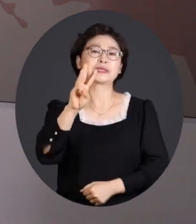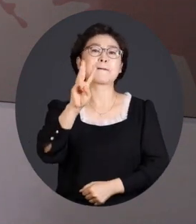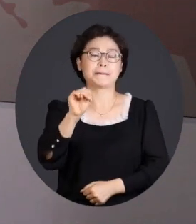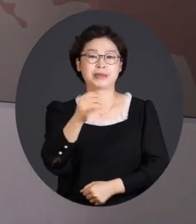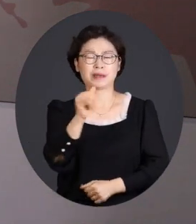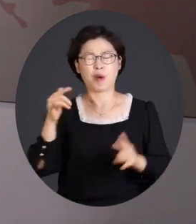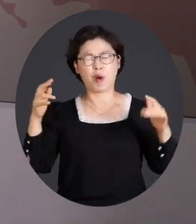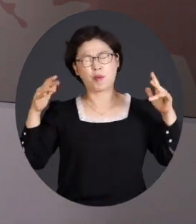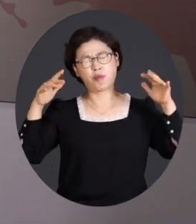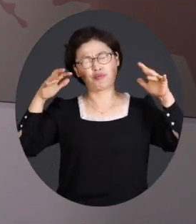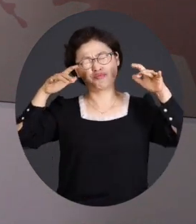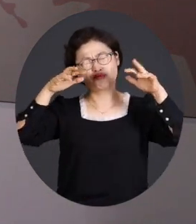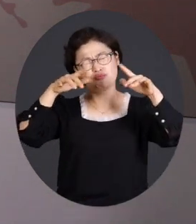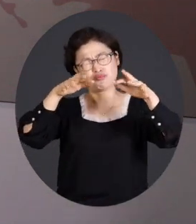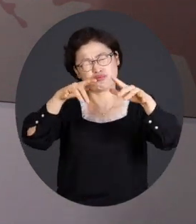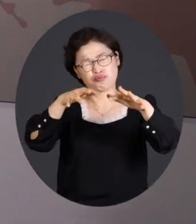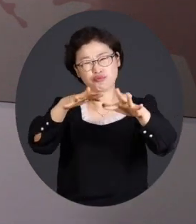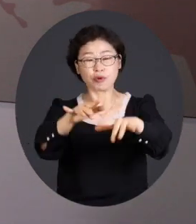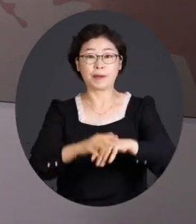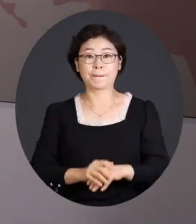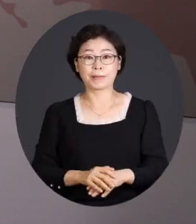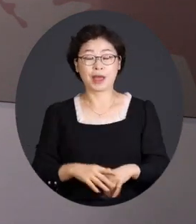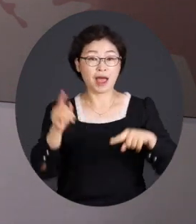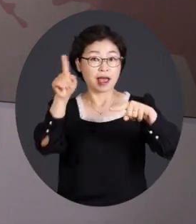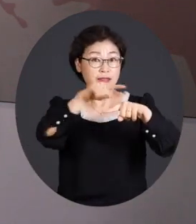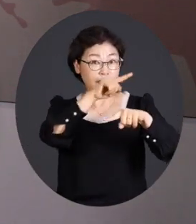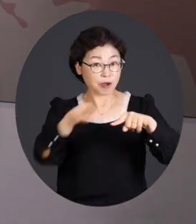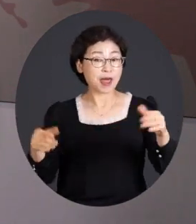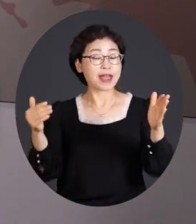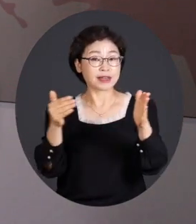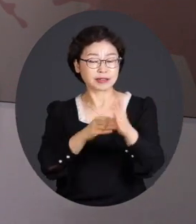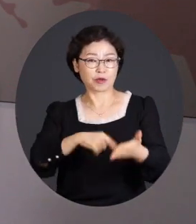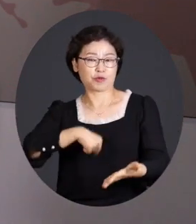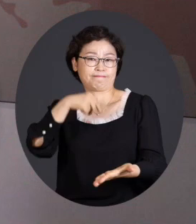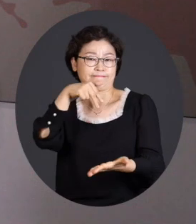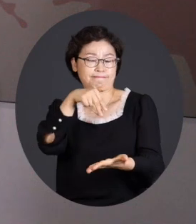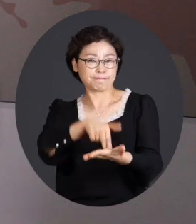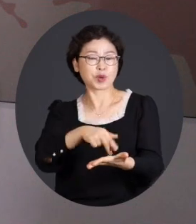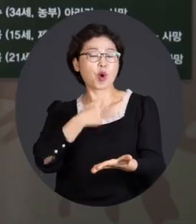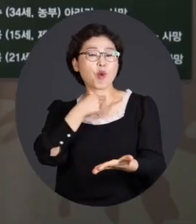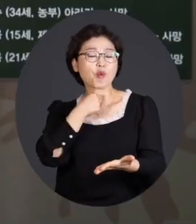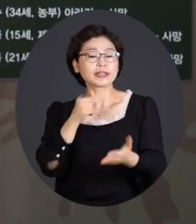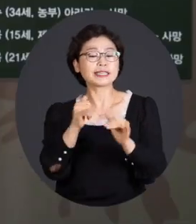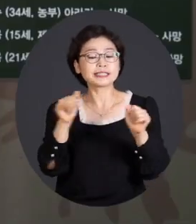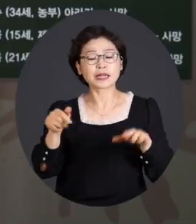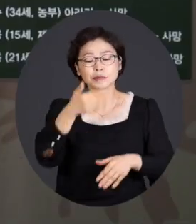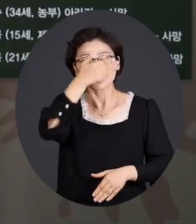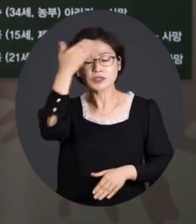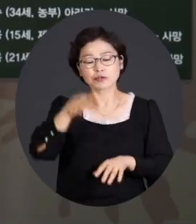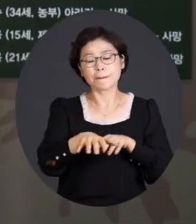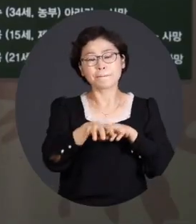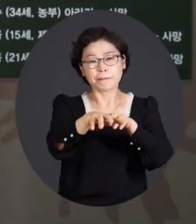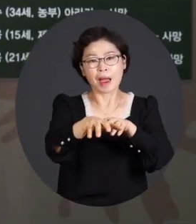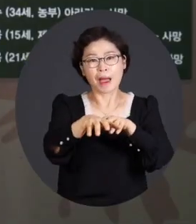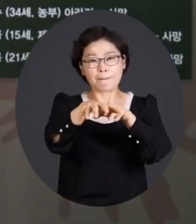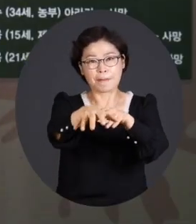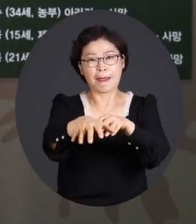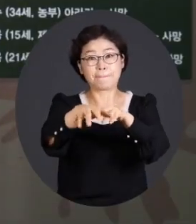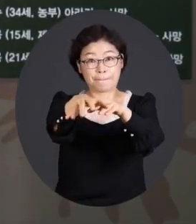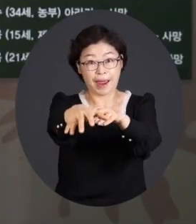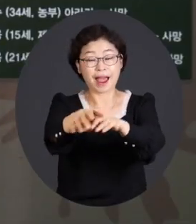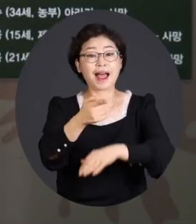인파가 모입니다. 기념대회가 끝난 후 이 자주 독립을 촉구하는 가두 시위가 일부 청년들을 중심으로